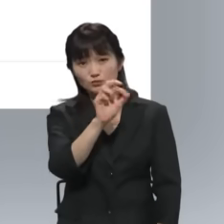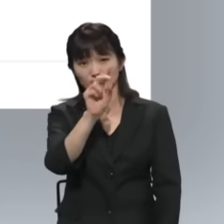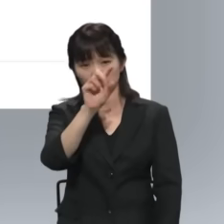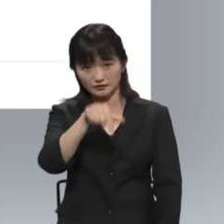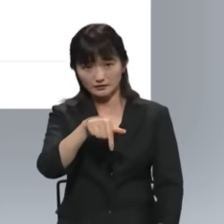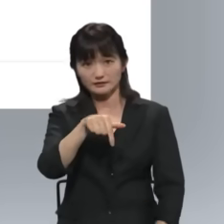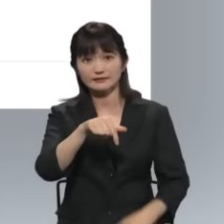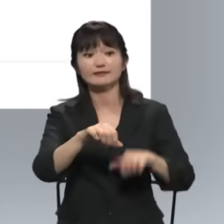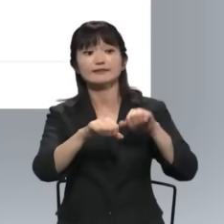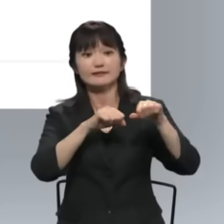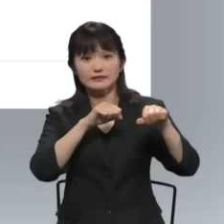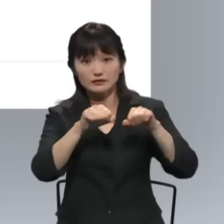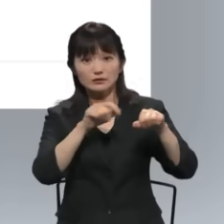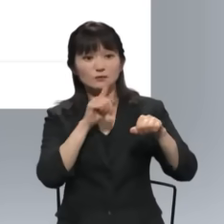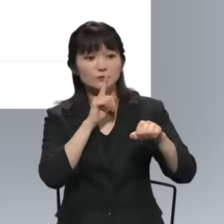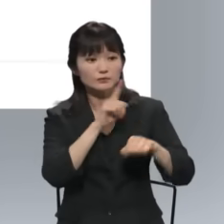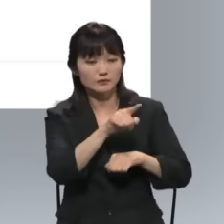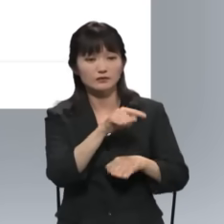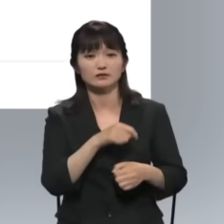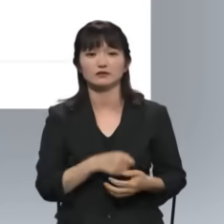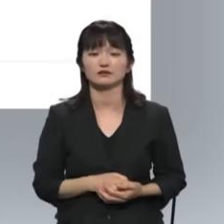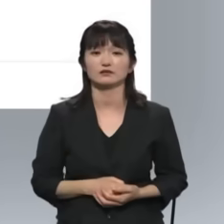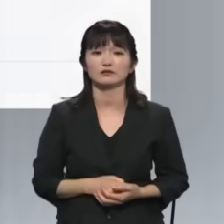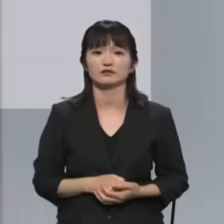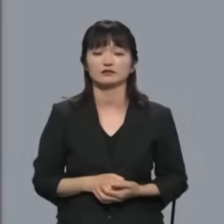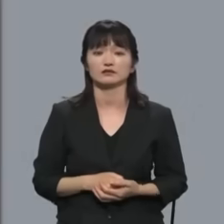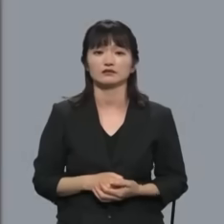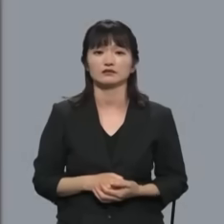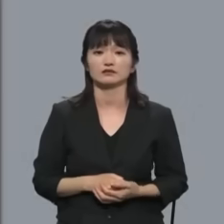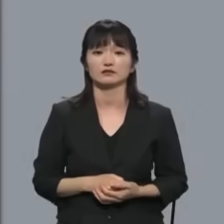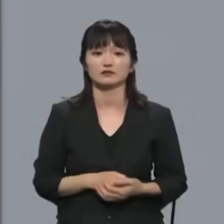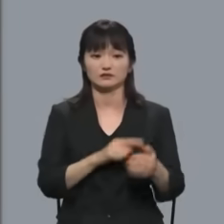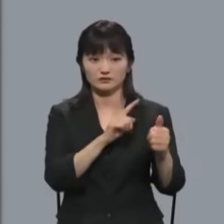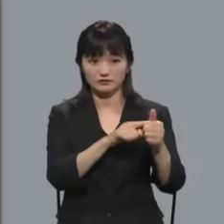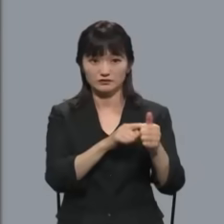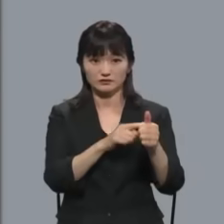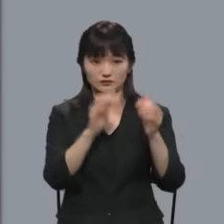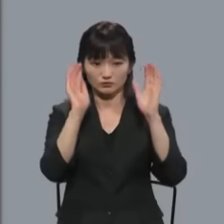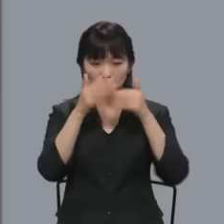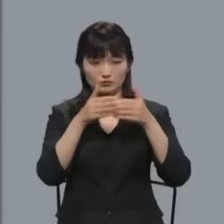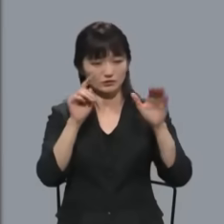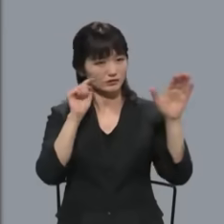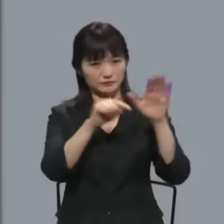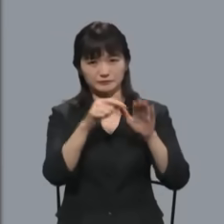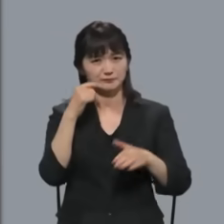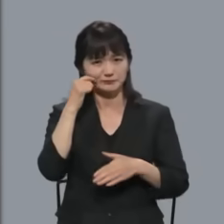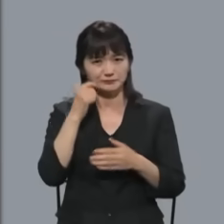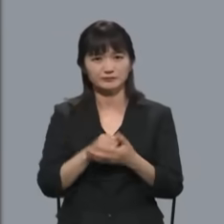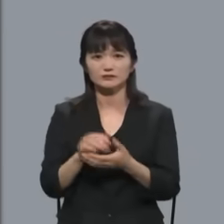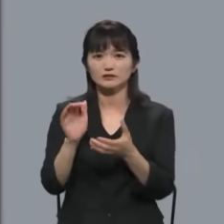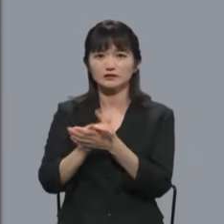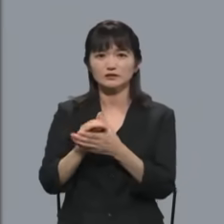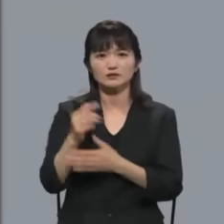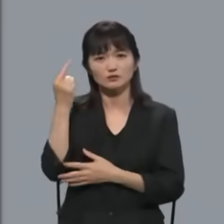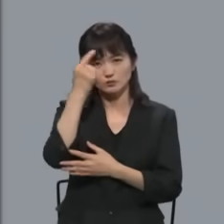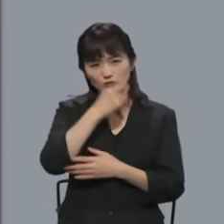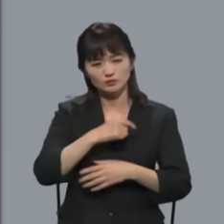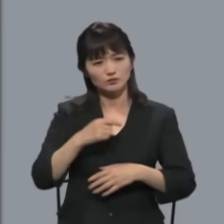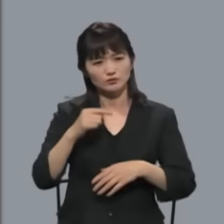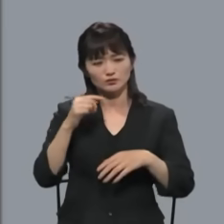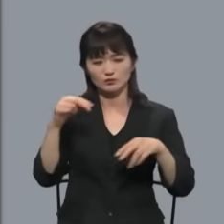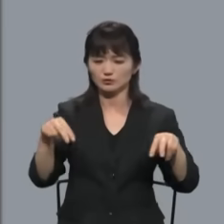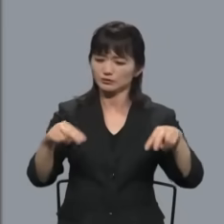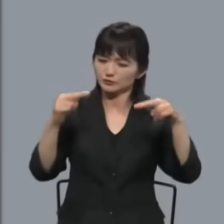행동이야라고 이제 얘기를 했다라고 하고 그 이후에 뭐 너 교실에 못가 그리고 친구들 얼굴도 못 봐라는 말은 했지만